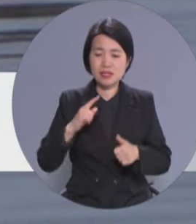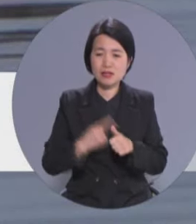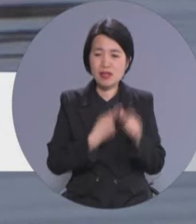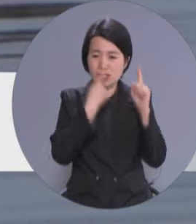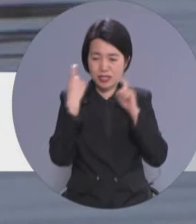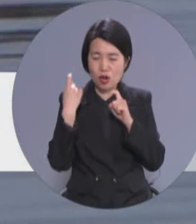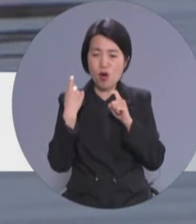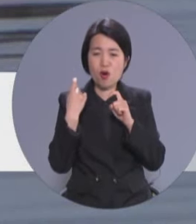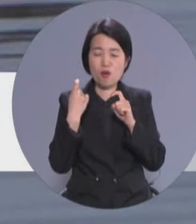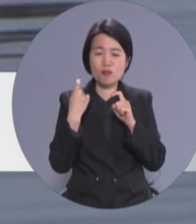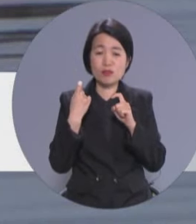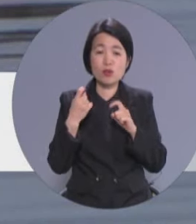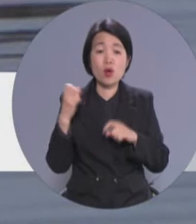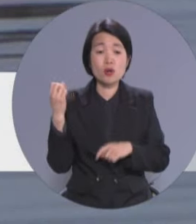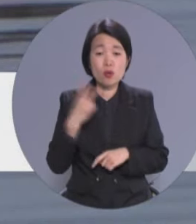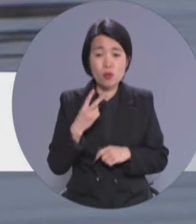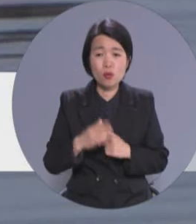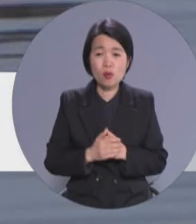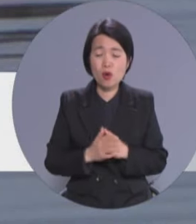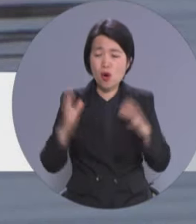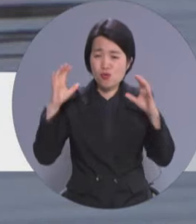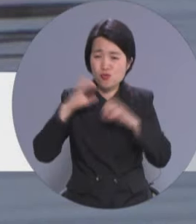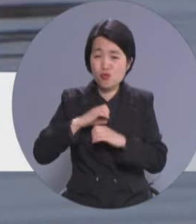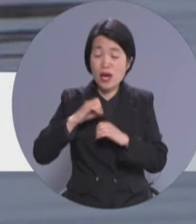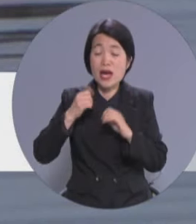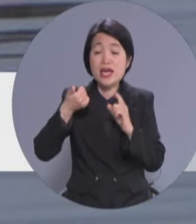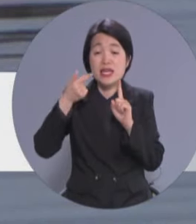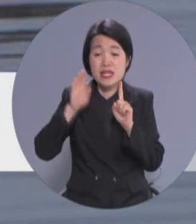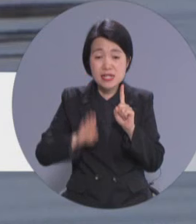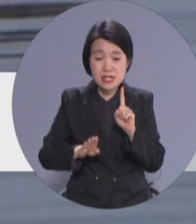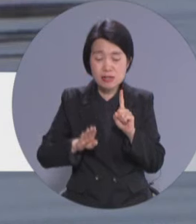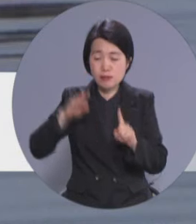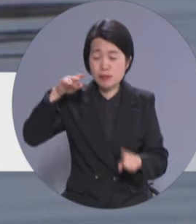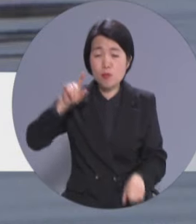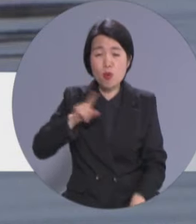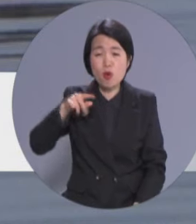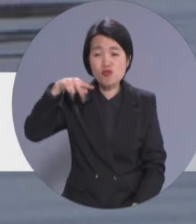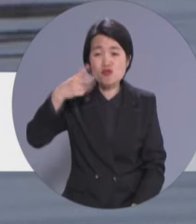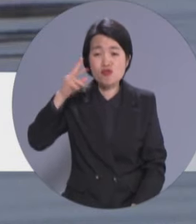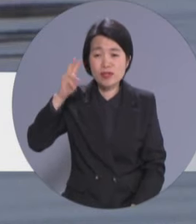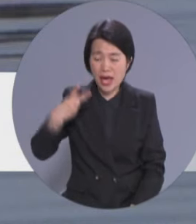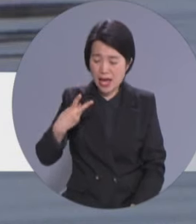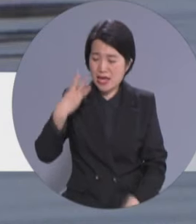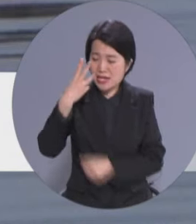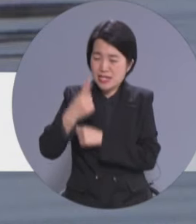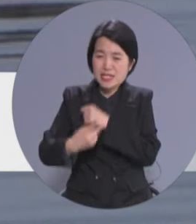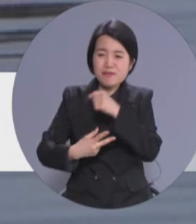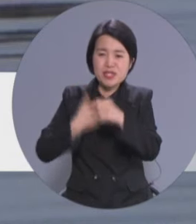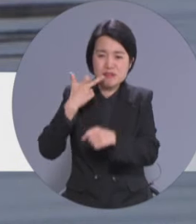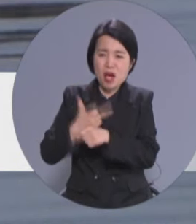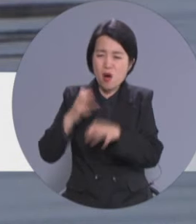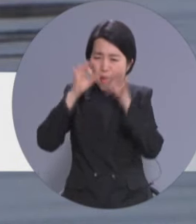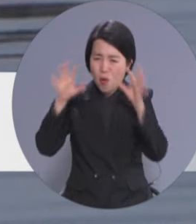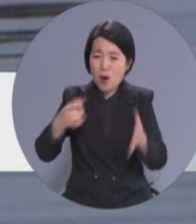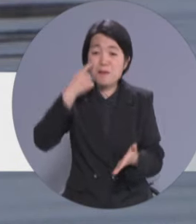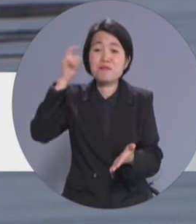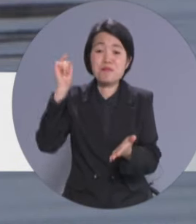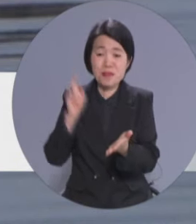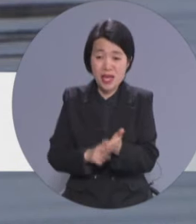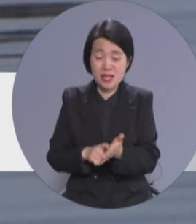천연기념물이자 멸종위기 야생동물 1급인 수달이 17년 만에 목포 남항 철새도래지에 모습을